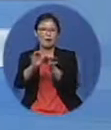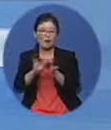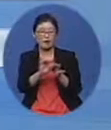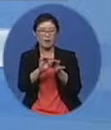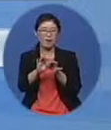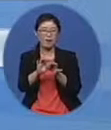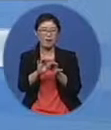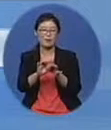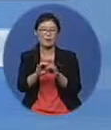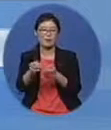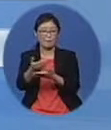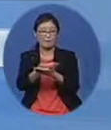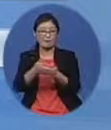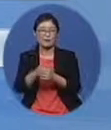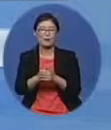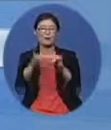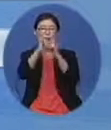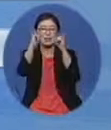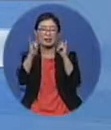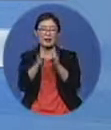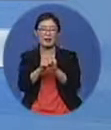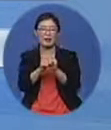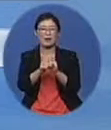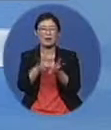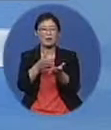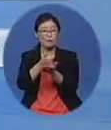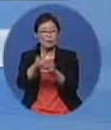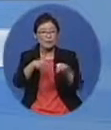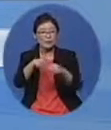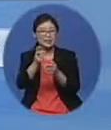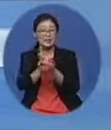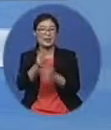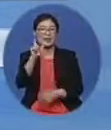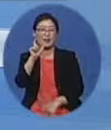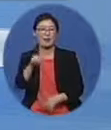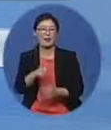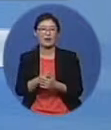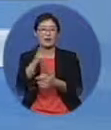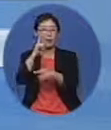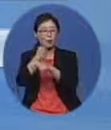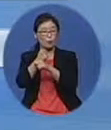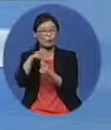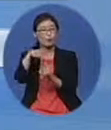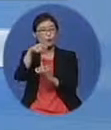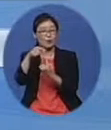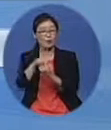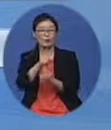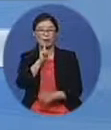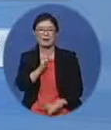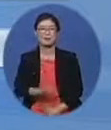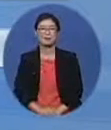강화와 사회보장 분야 정책에서의 홍보 강화 등을 중점으로 연구원을 운영하겠다고 밝혔습니다.